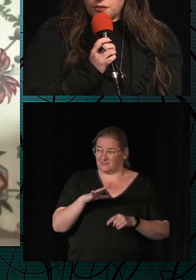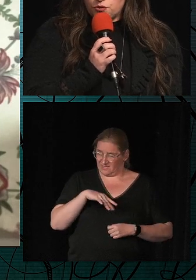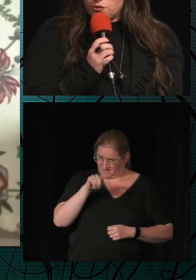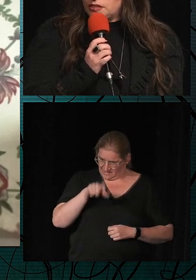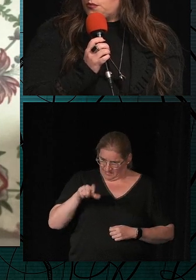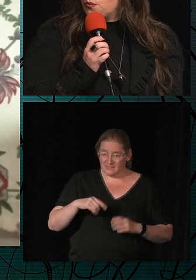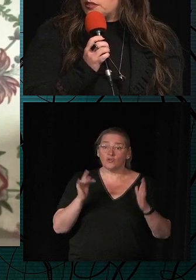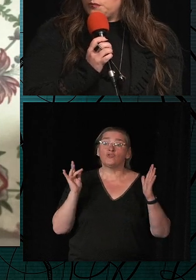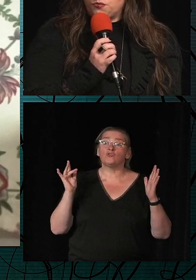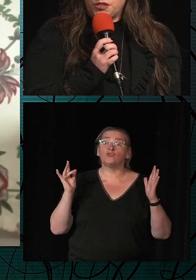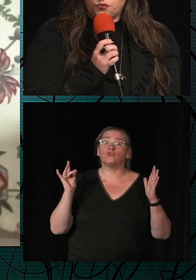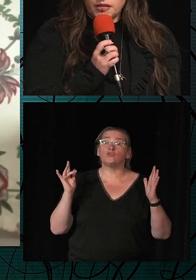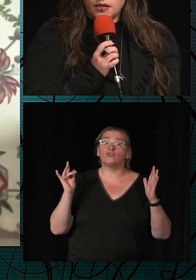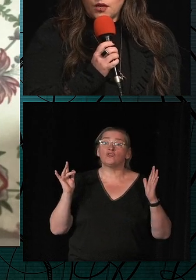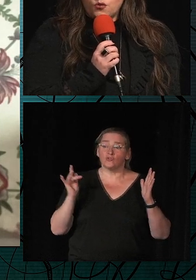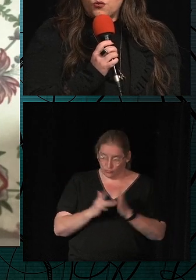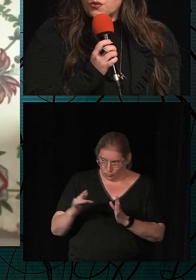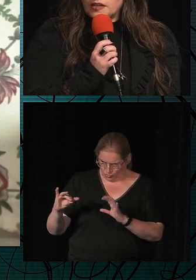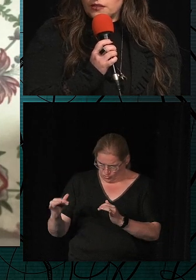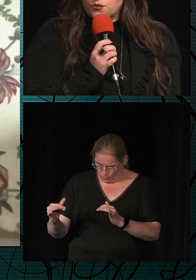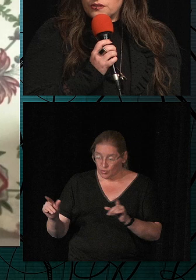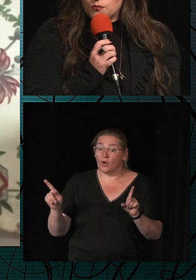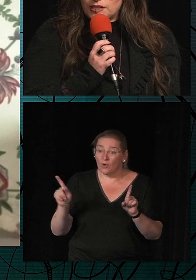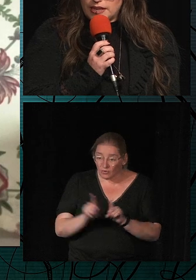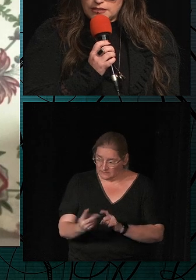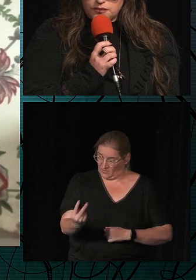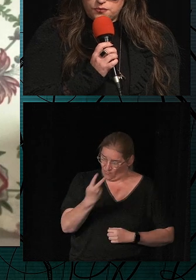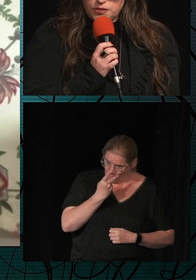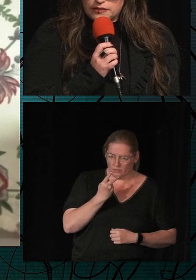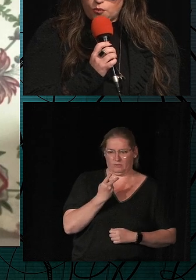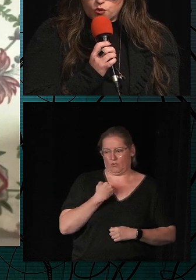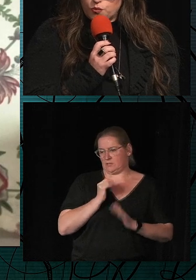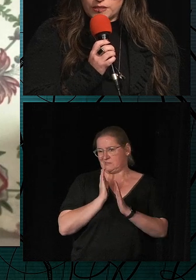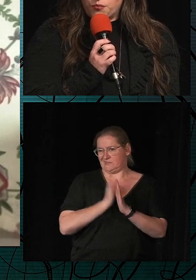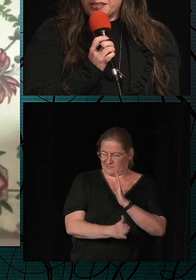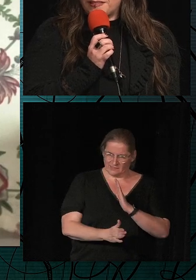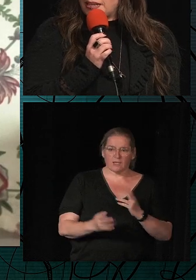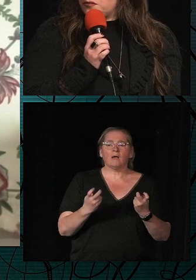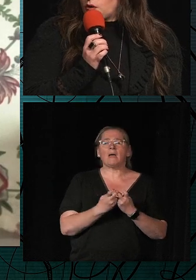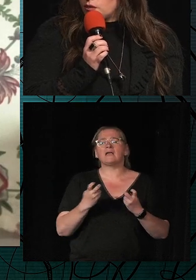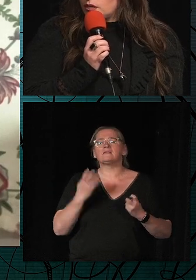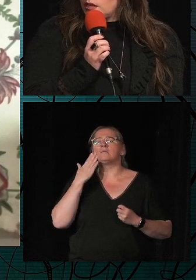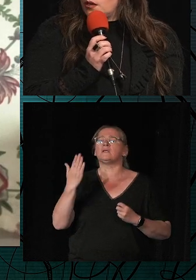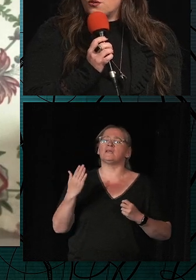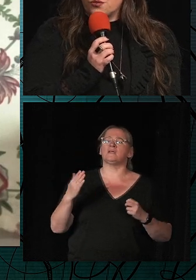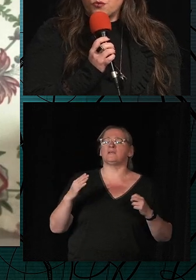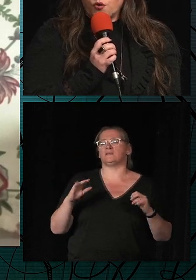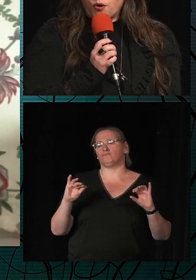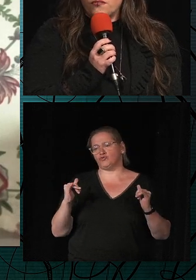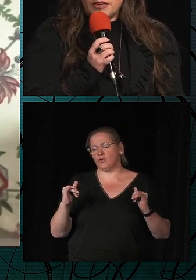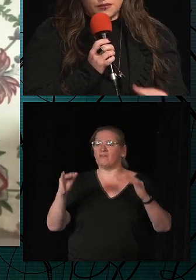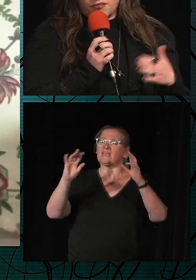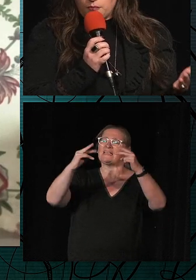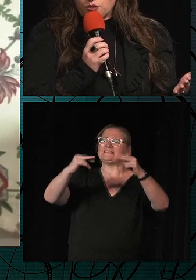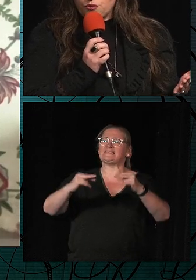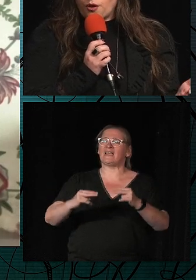ont déjà fait le jeu et qui me qui m'y voyent jouer sur certains jeux notamment très narratifs où il y a des embranchements qui peuvent être très différents j'en veux pour